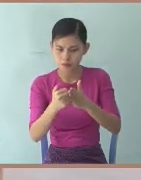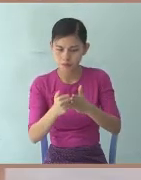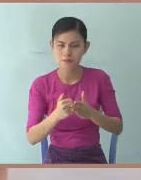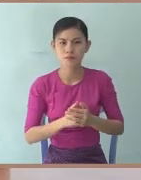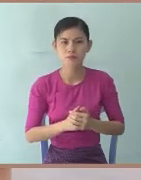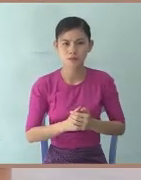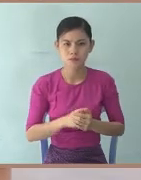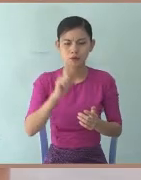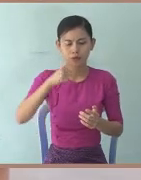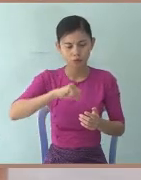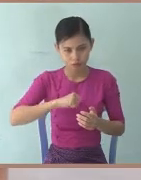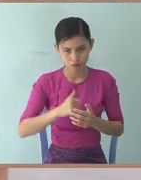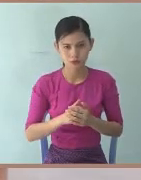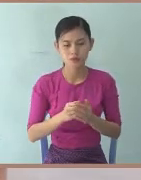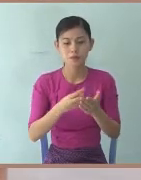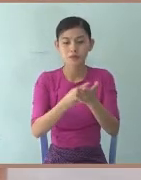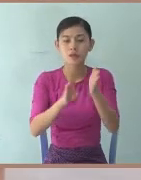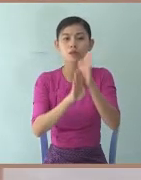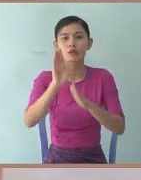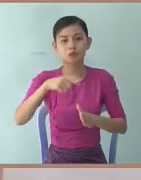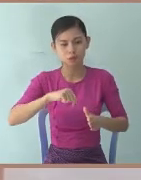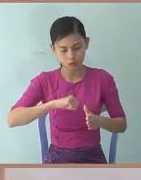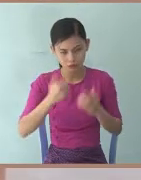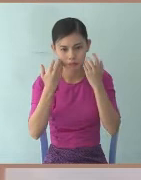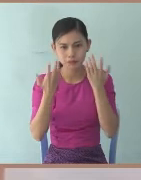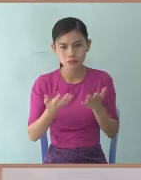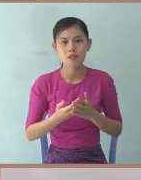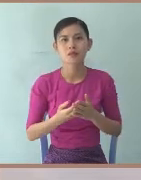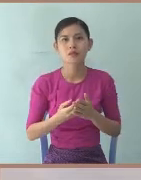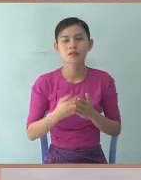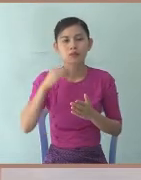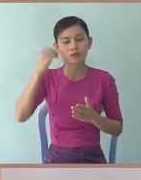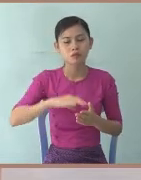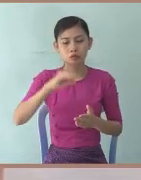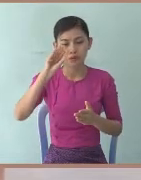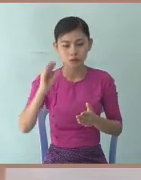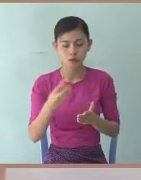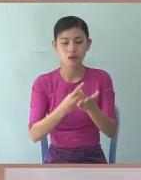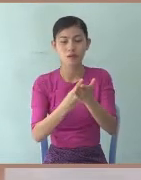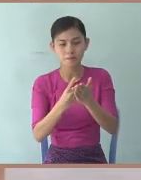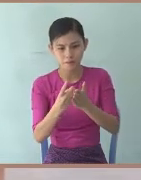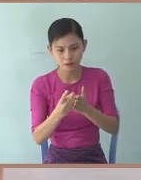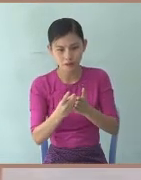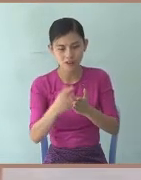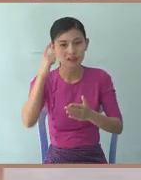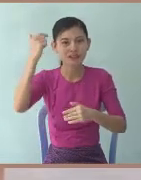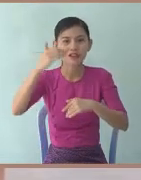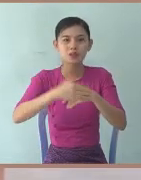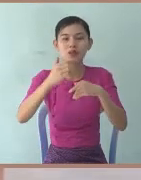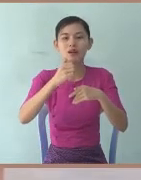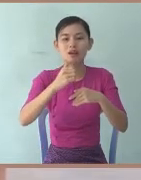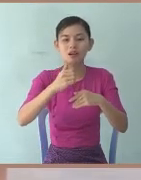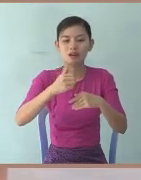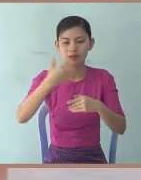ညာရေးဆိုင်ရာကိုကျွန်တော်အနေနဲ့အဓိကလုပ်ပေးခိုင်းစီရှင်တယ်ဘာလို့လဲဆိုတော့ကျွန်တော်လူငယ်တွေပညာရေးလောကမှာ